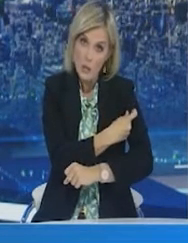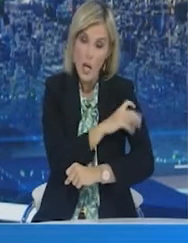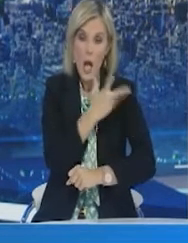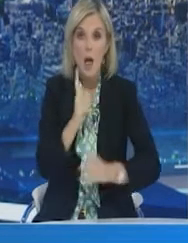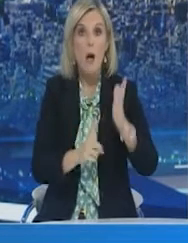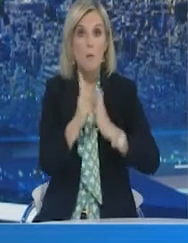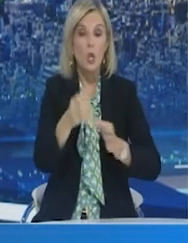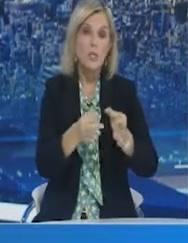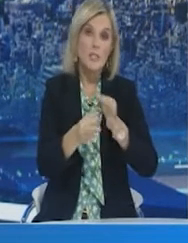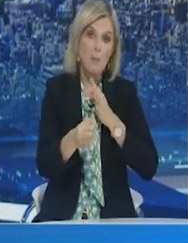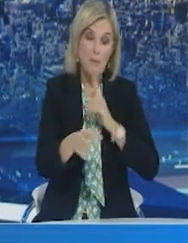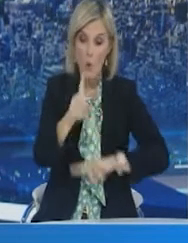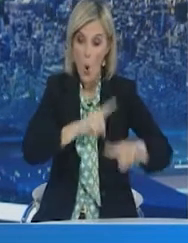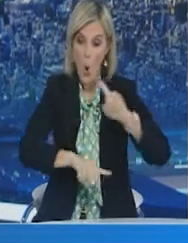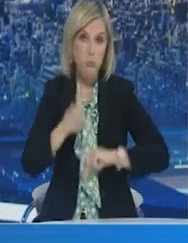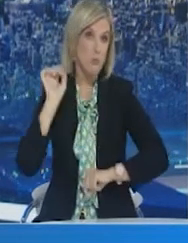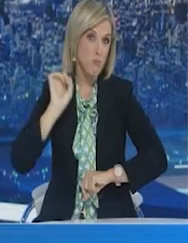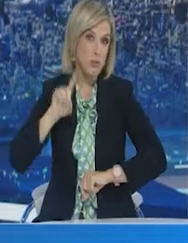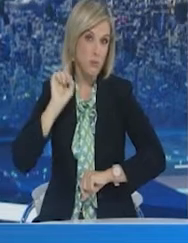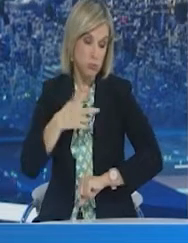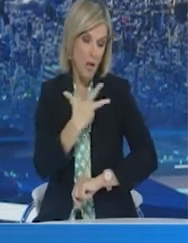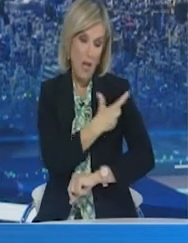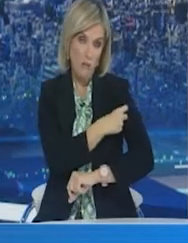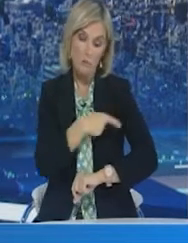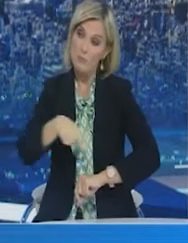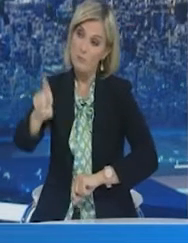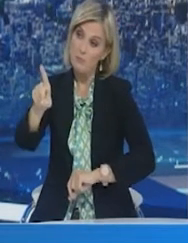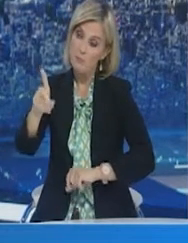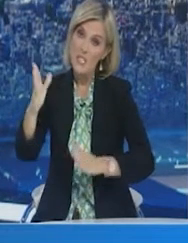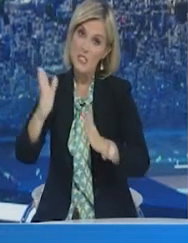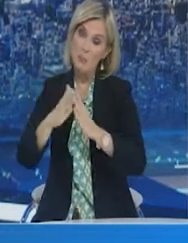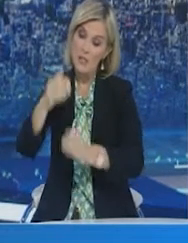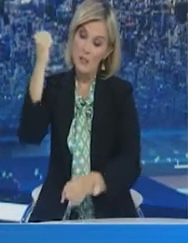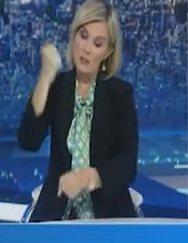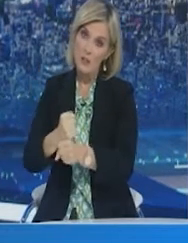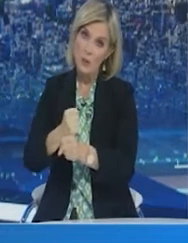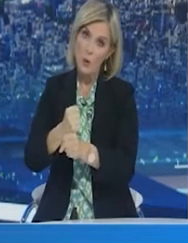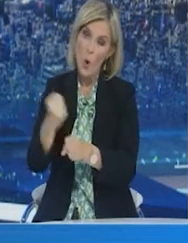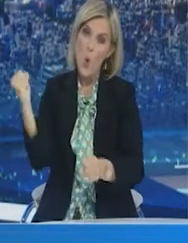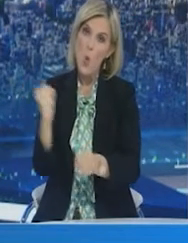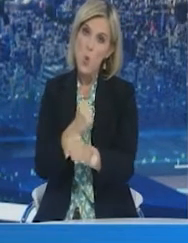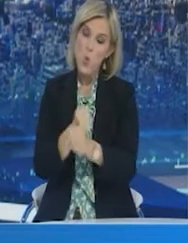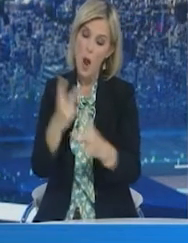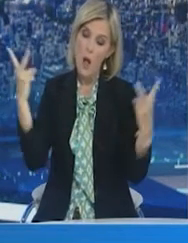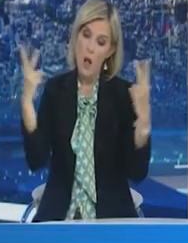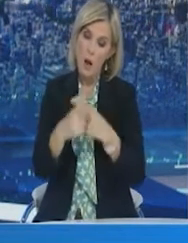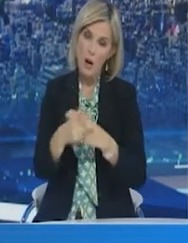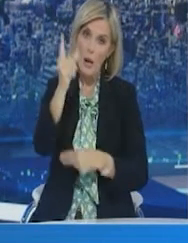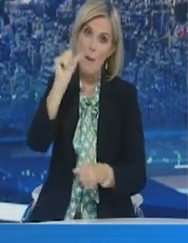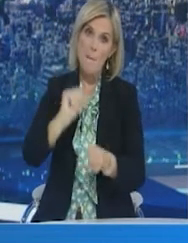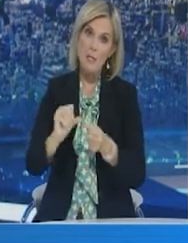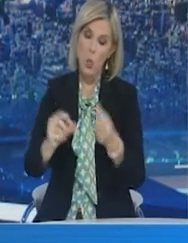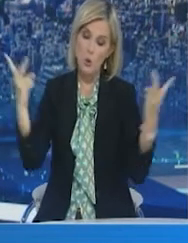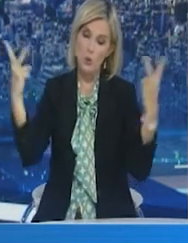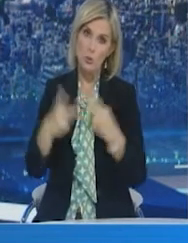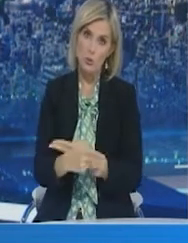για την αρχή του μέτρου. Από εκεί και πέρα, ο νόμος που προβλέπει την αναστολή των καθηκόντων για όσους δεν έχουν